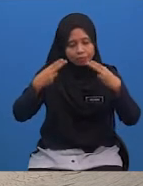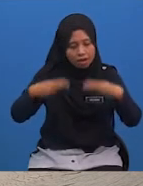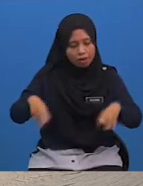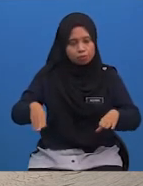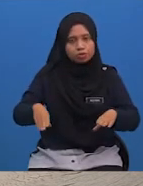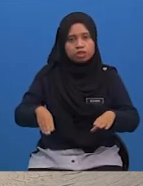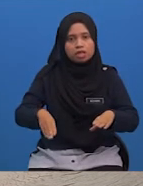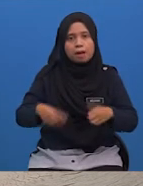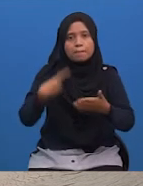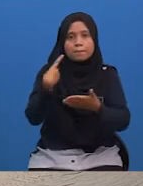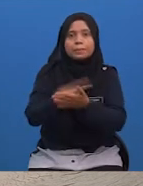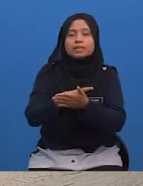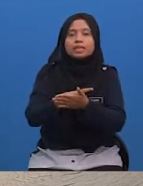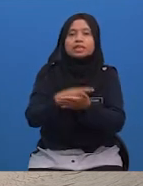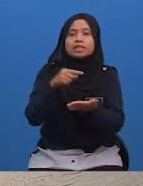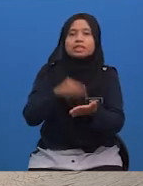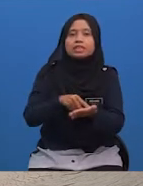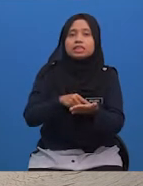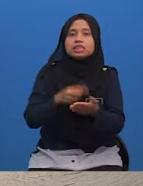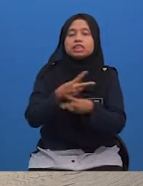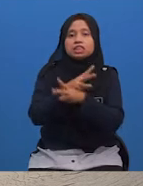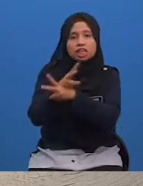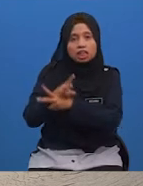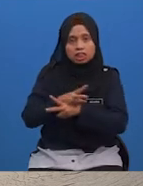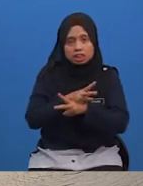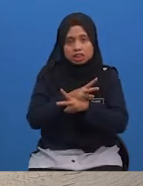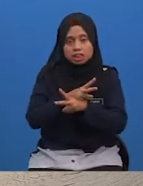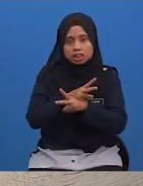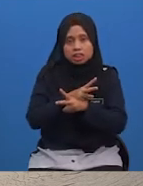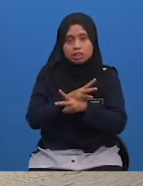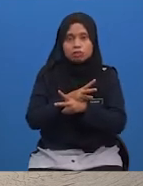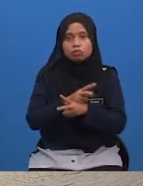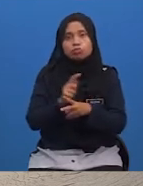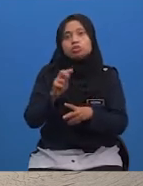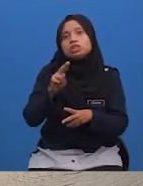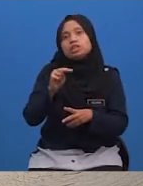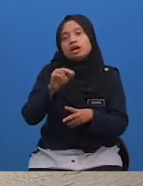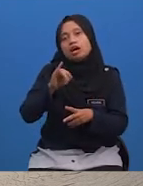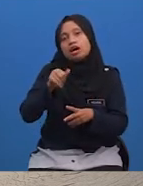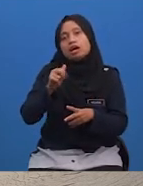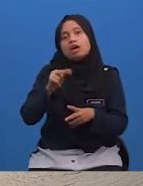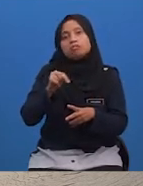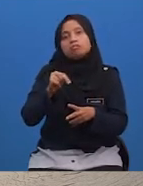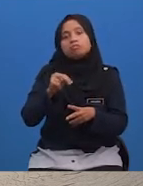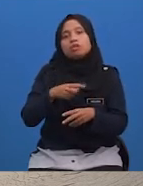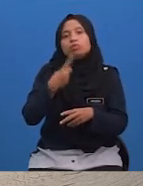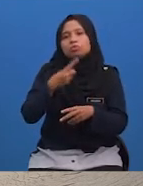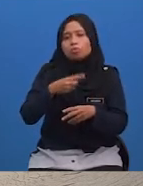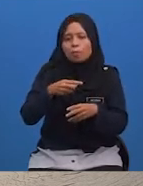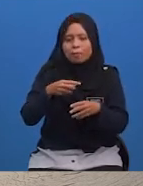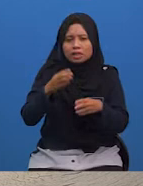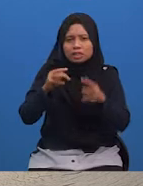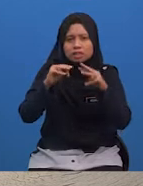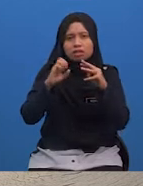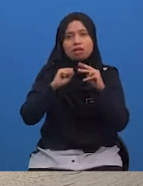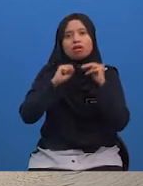harmoni. Pendekatan sebegini menjadi tunjang perpaduan dan membolehkan masyarakat